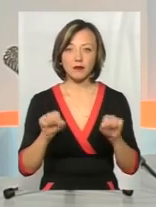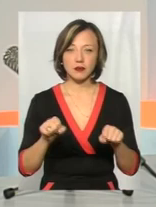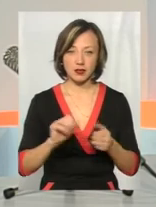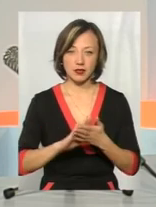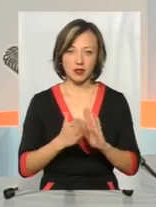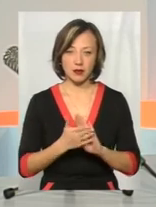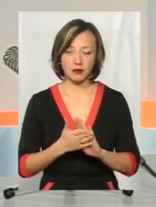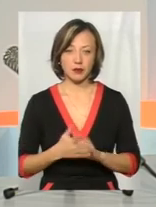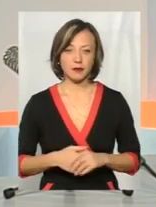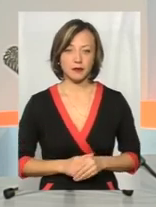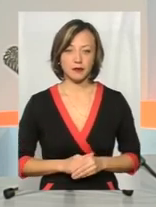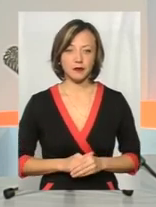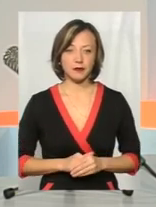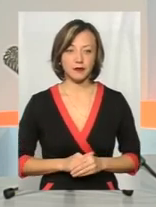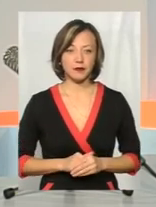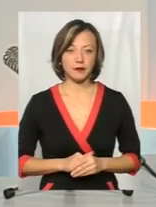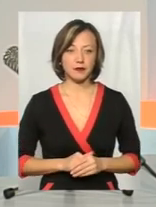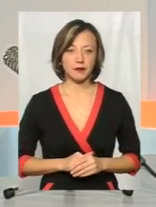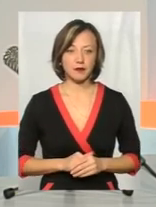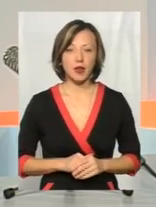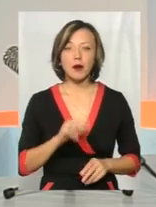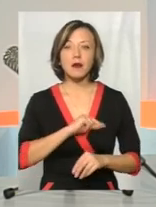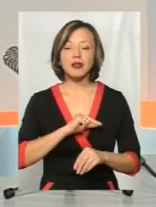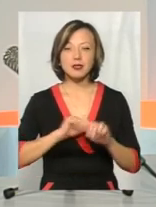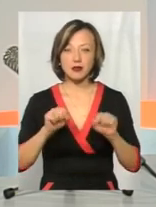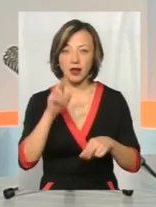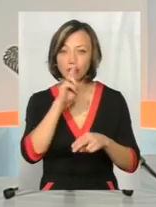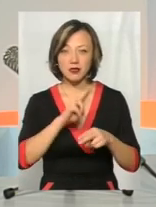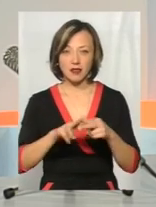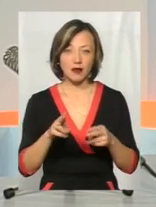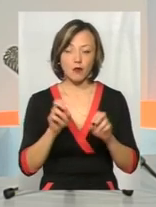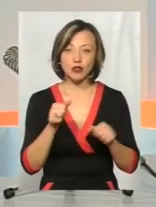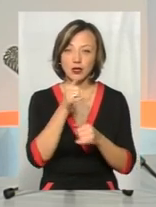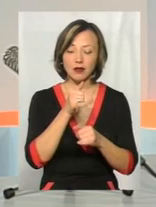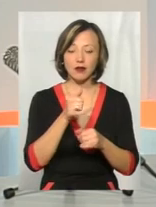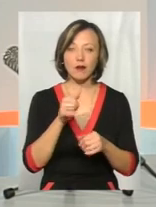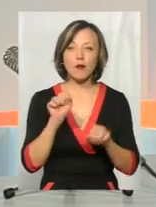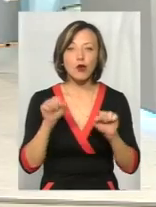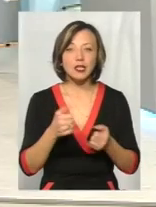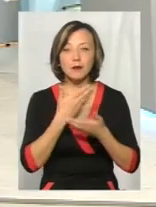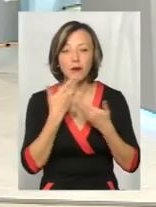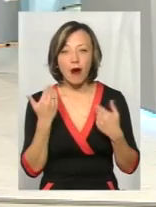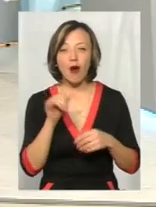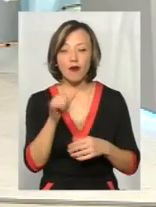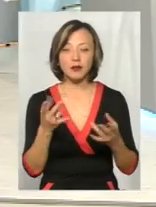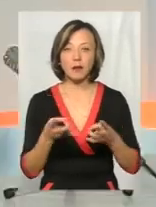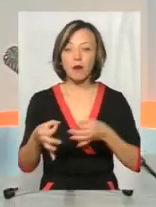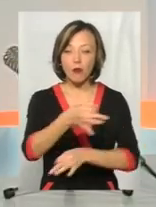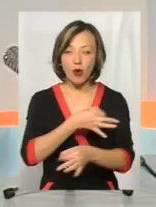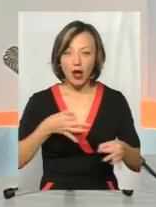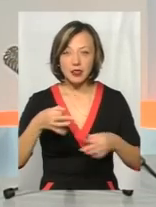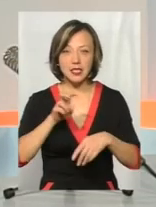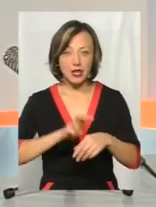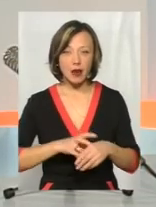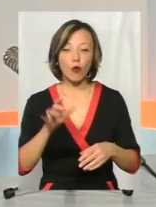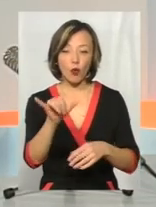стан, скажімо так, стійкої втрати працездатності. Через це вам потрібно порадитися власне з тим